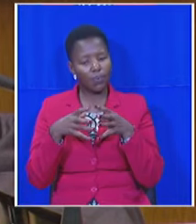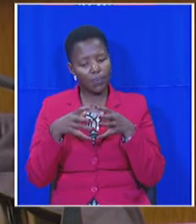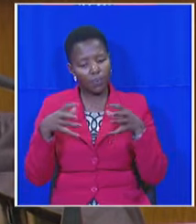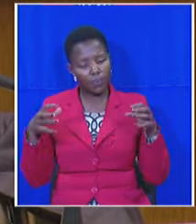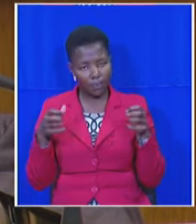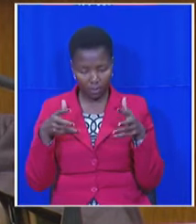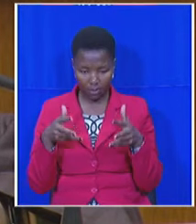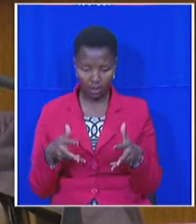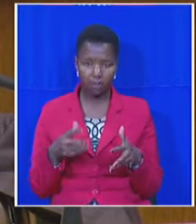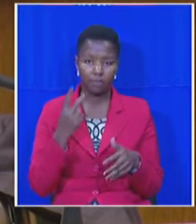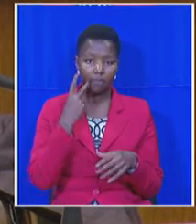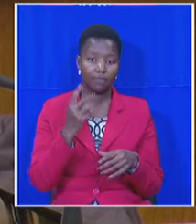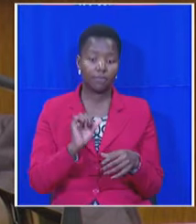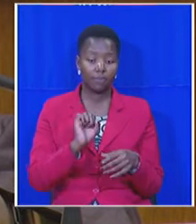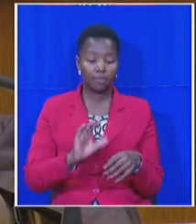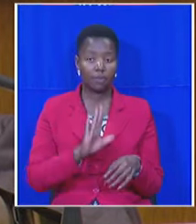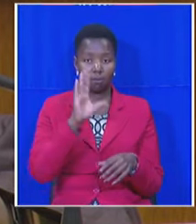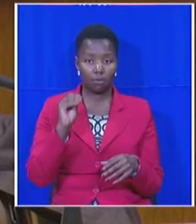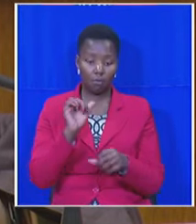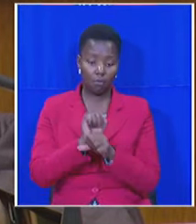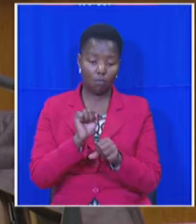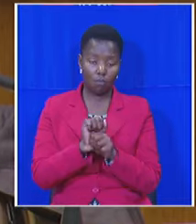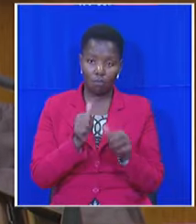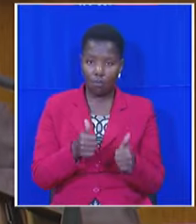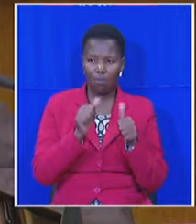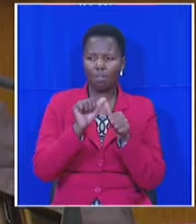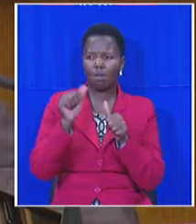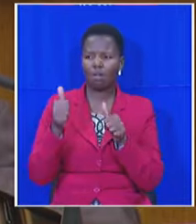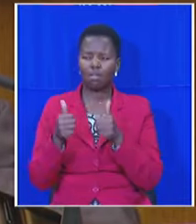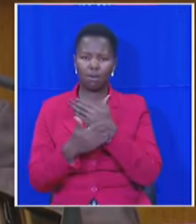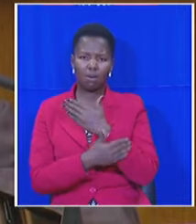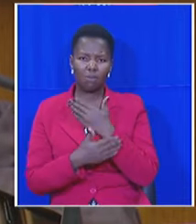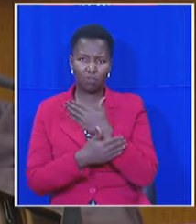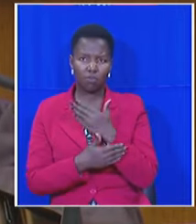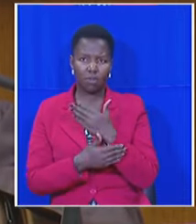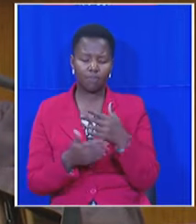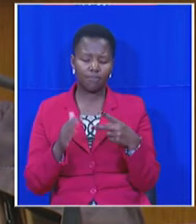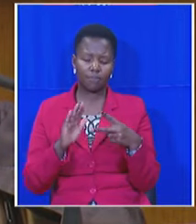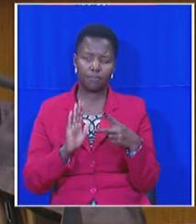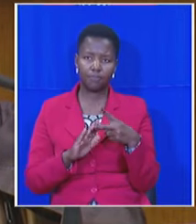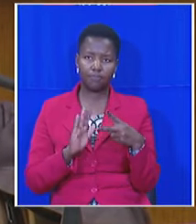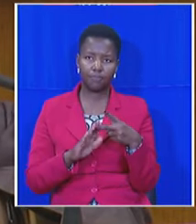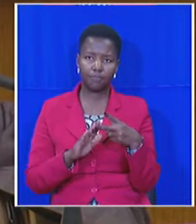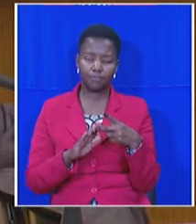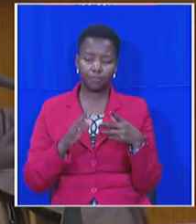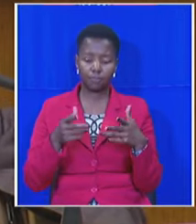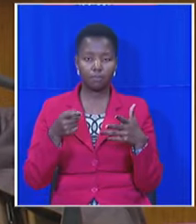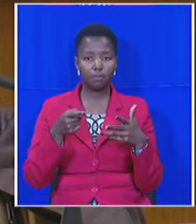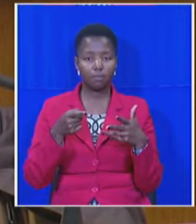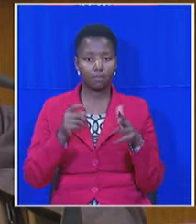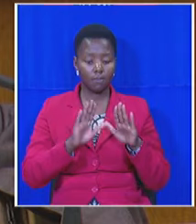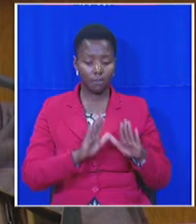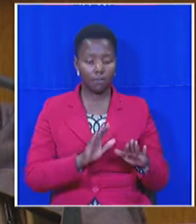namazwe angaphandle. Kwesibili ukuthi South Africa ihwebo phakathi kweSouth Africa nezwekazi